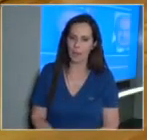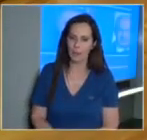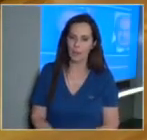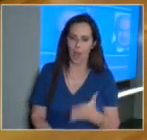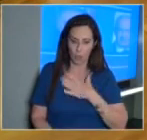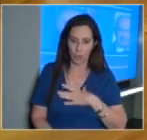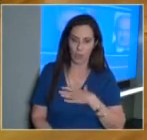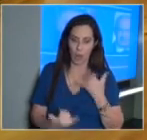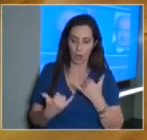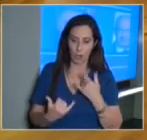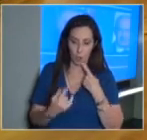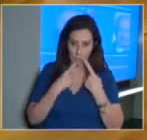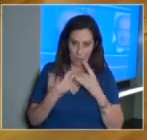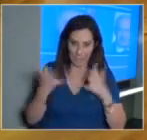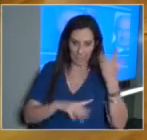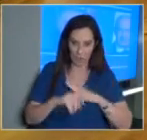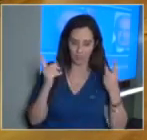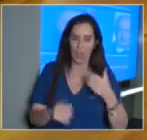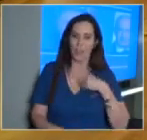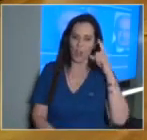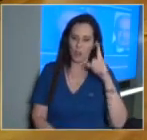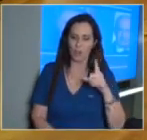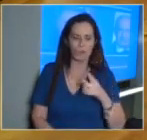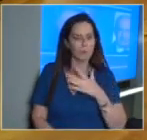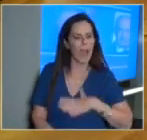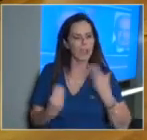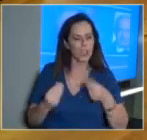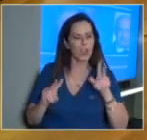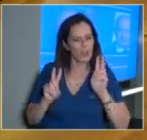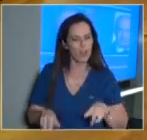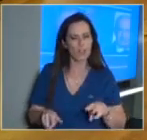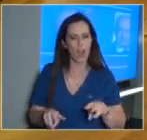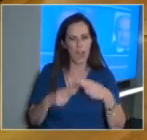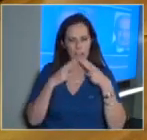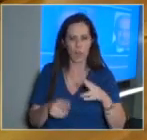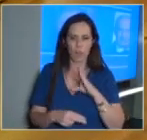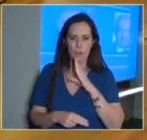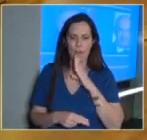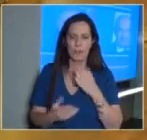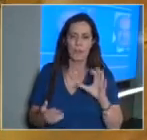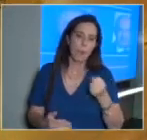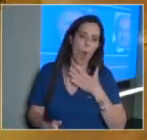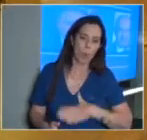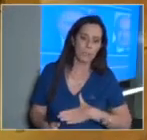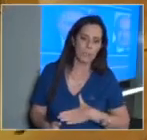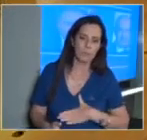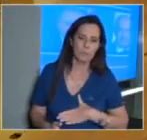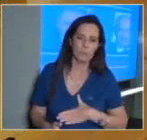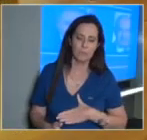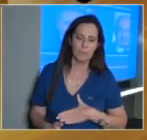אתה רוצה לדבר על שריפות אחרות? אני חושב שברצון טוב אפשר לפתור את הבעיה, אבל אם רוצים,